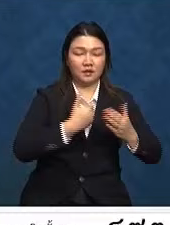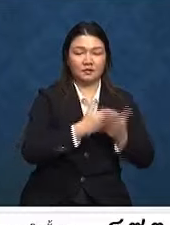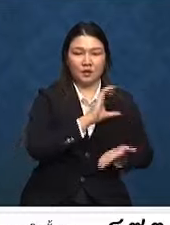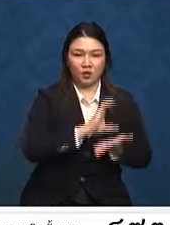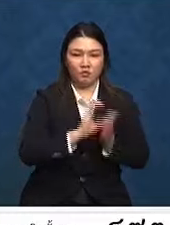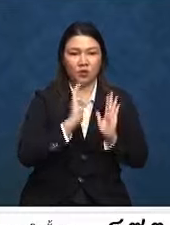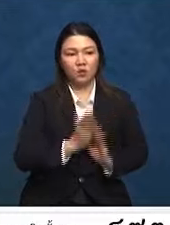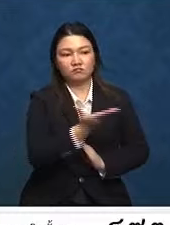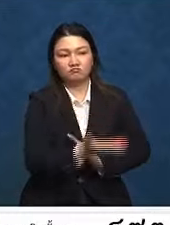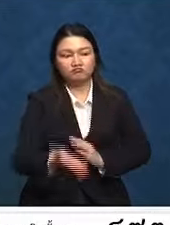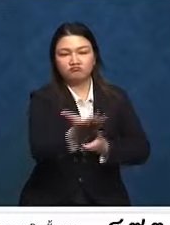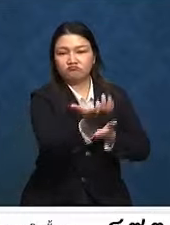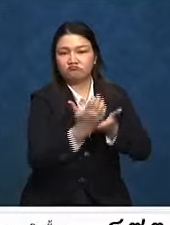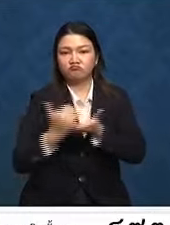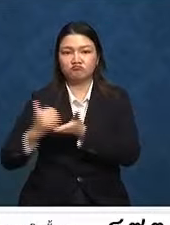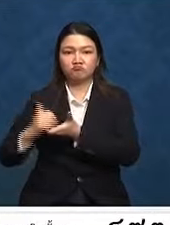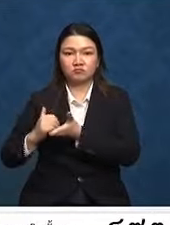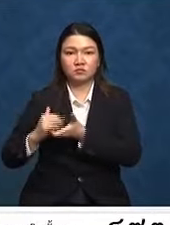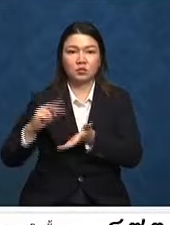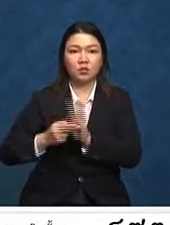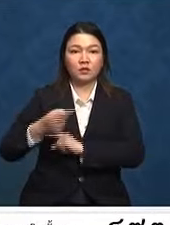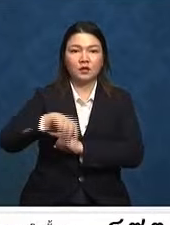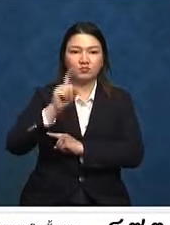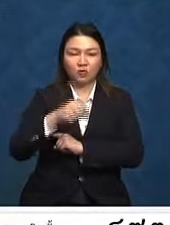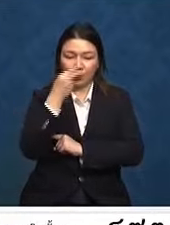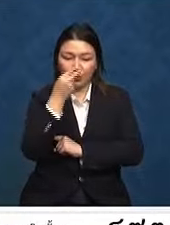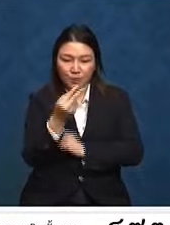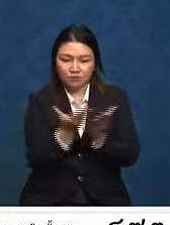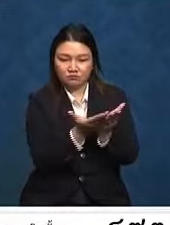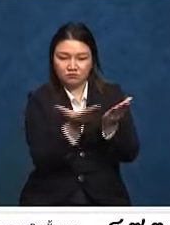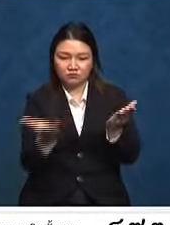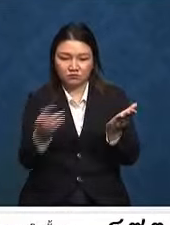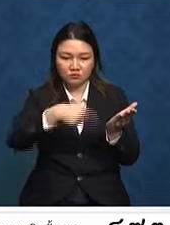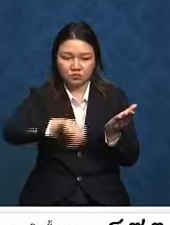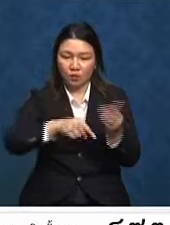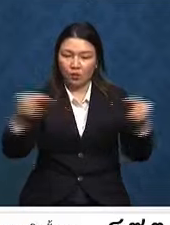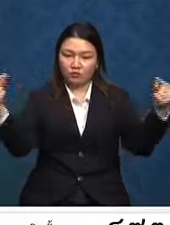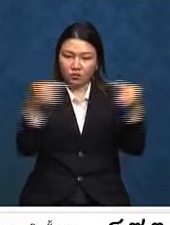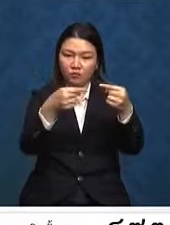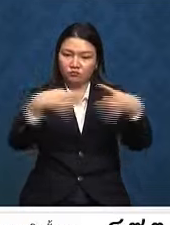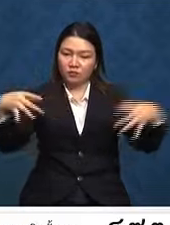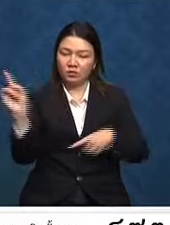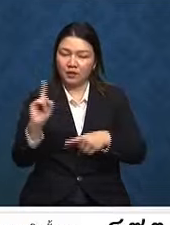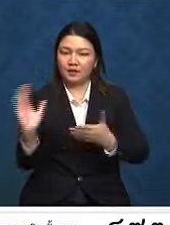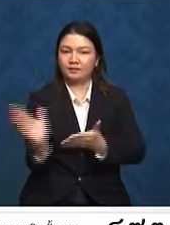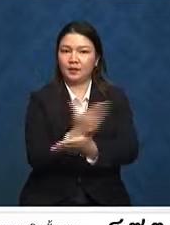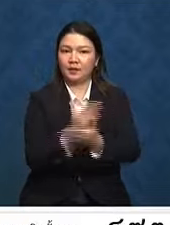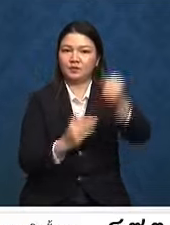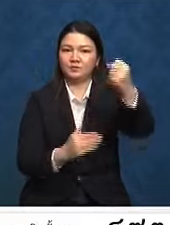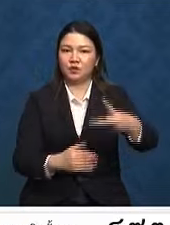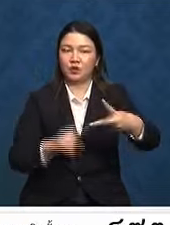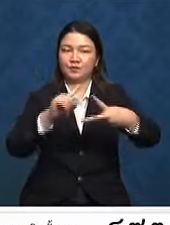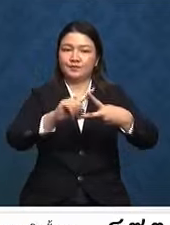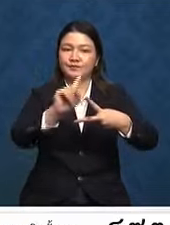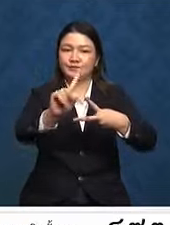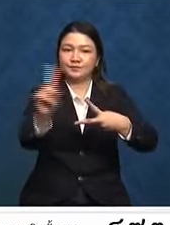ยทำเนี่ยอันนี้ถึงจะทำให้ผมสบายใจว่าเออถ้าคุณเริ่มทำแบบนี ้ มันจะโอเค